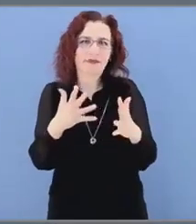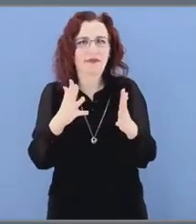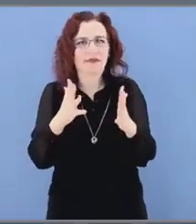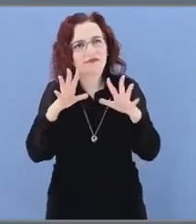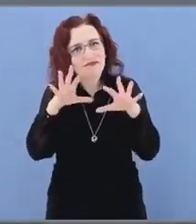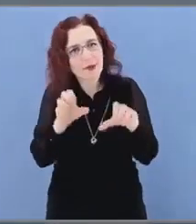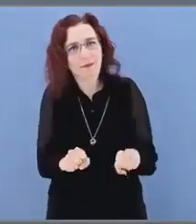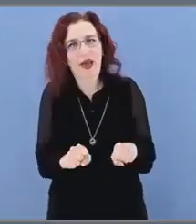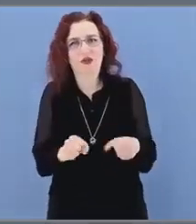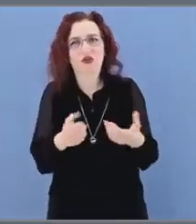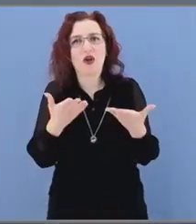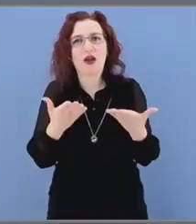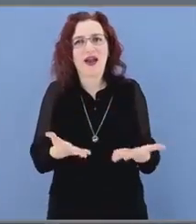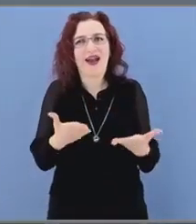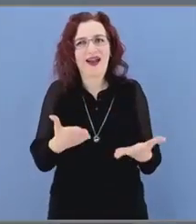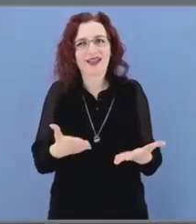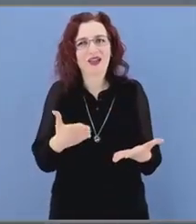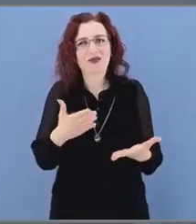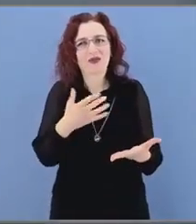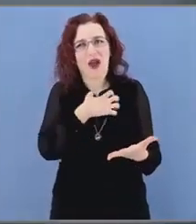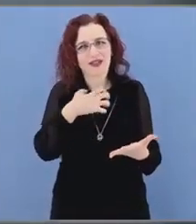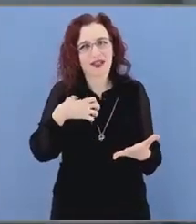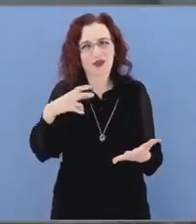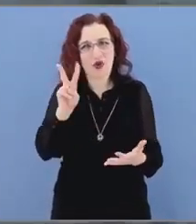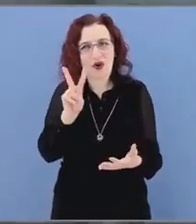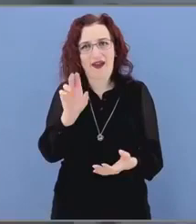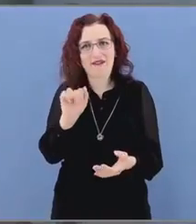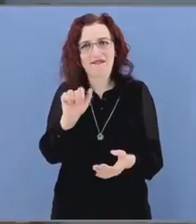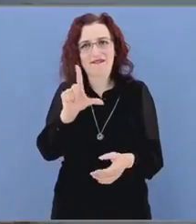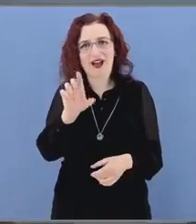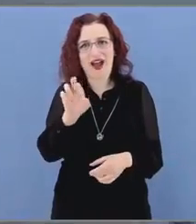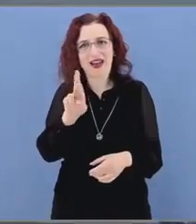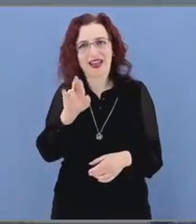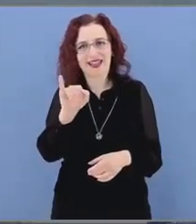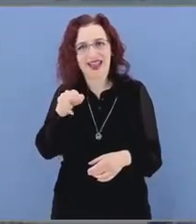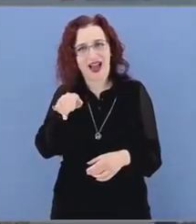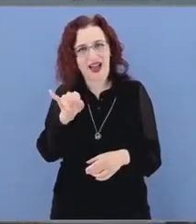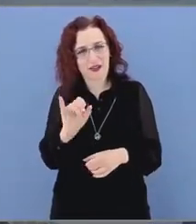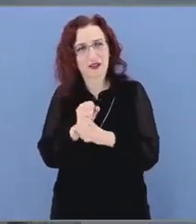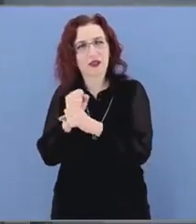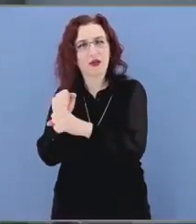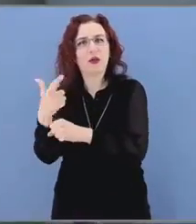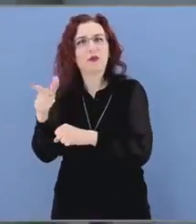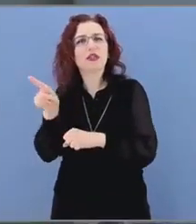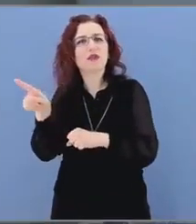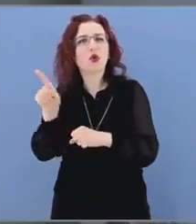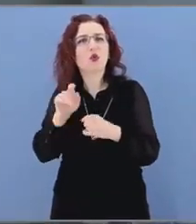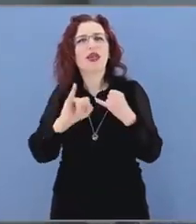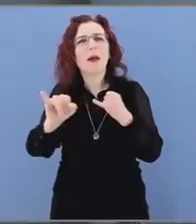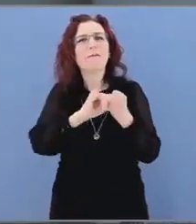all'assessore Valeriani per tutto il lavoro che sta facendo sulle periferie di Corviale, che è un lavoro storico. Grazie.